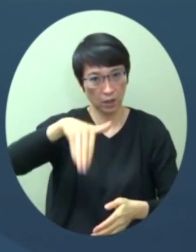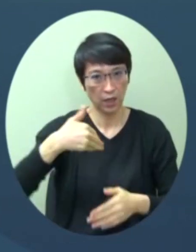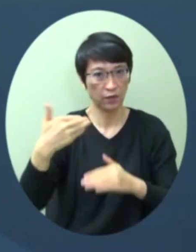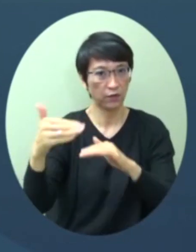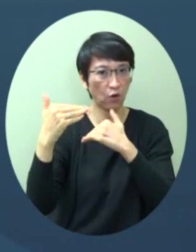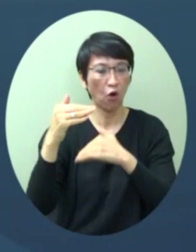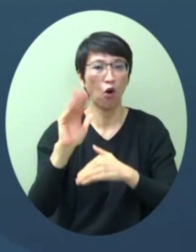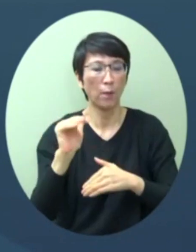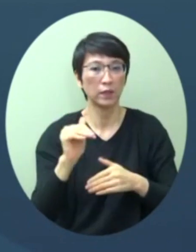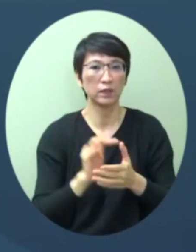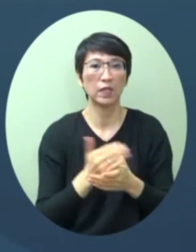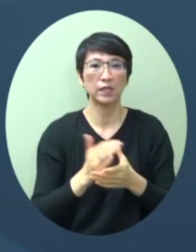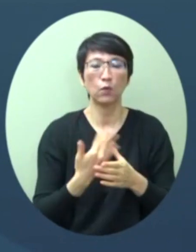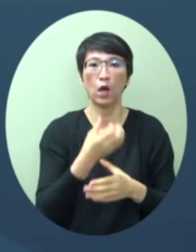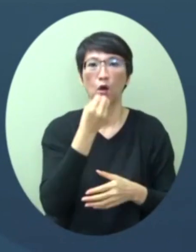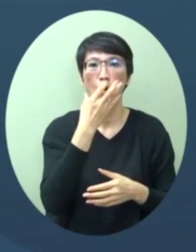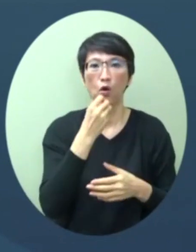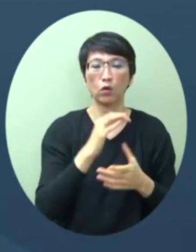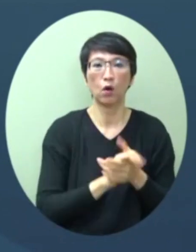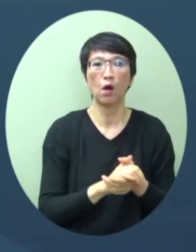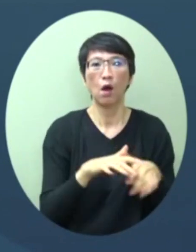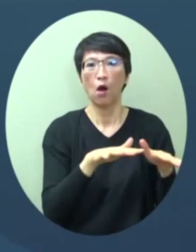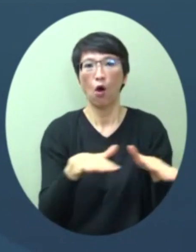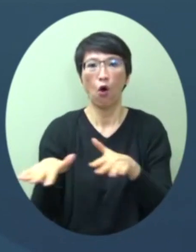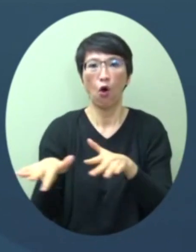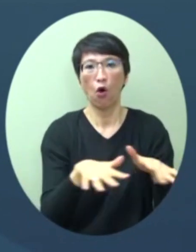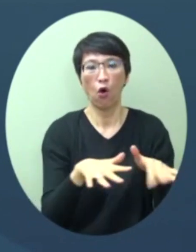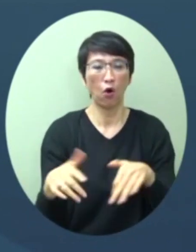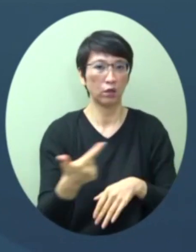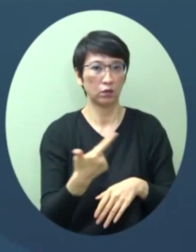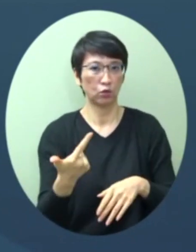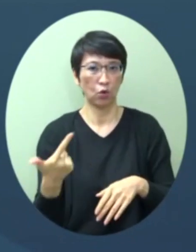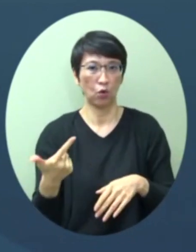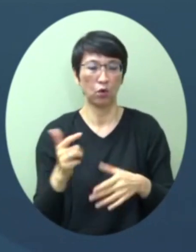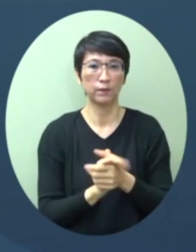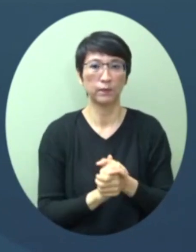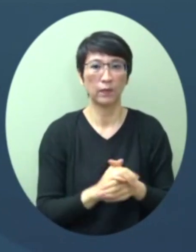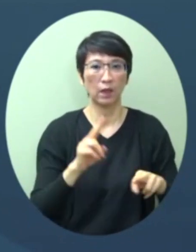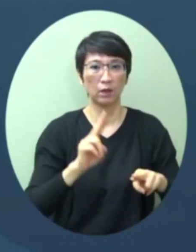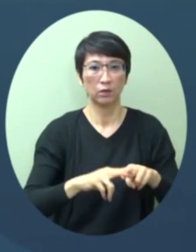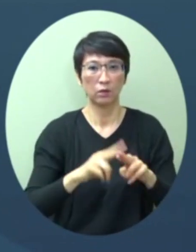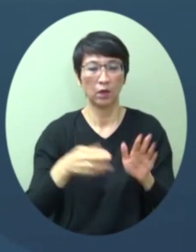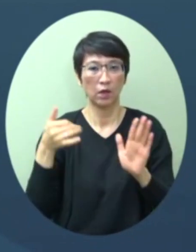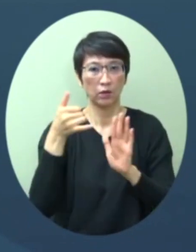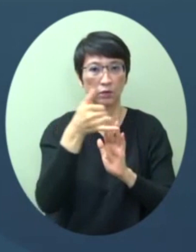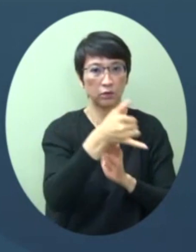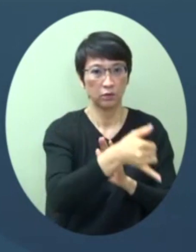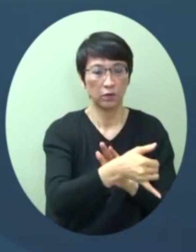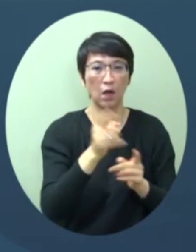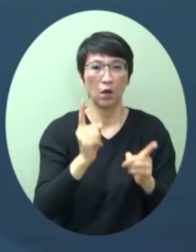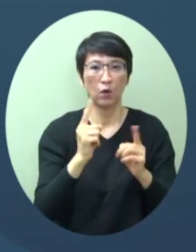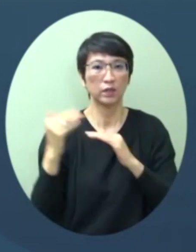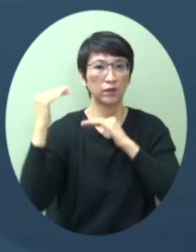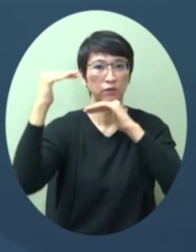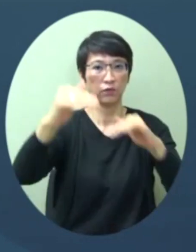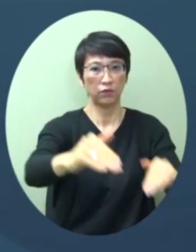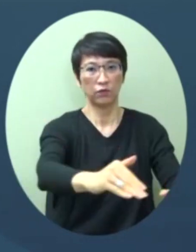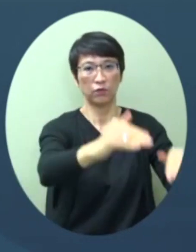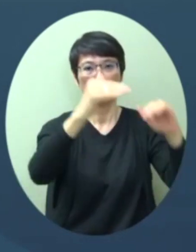因為香港周圍都有水我們也有很多內河的碼頭或者貨物汽舍區